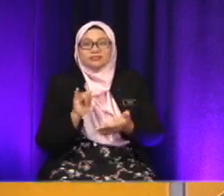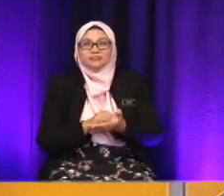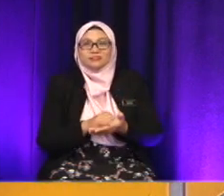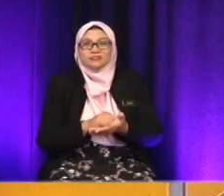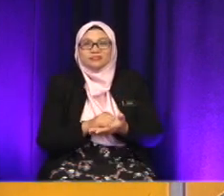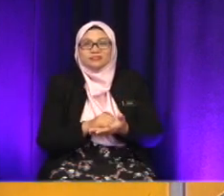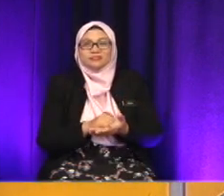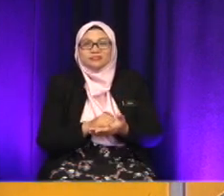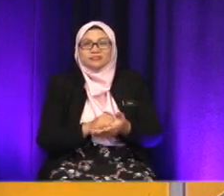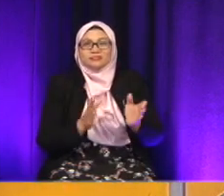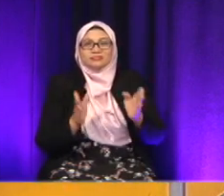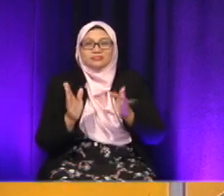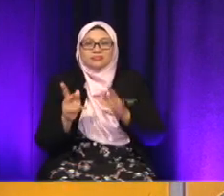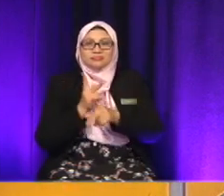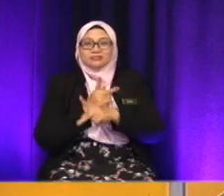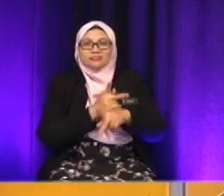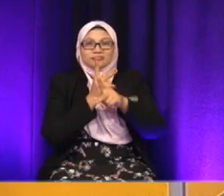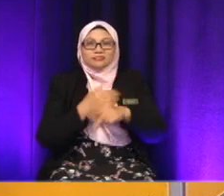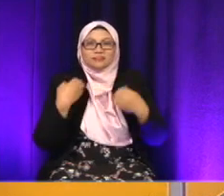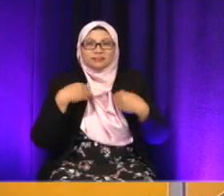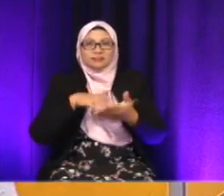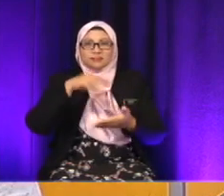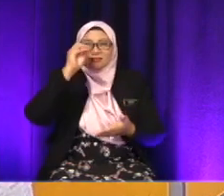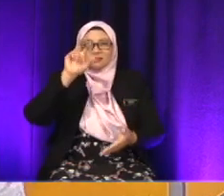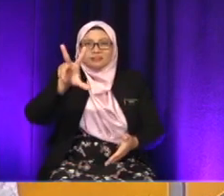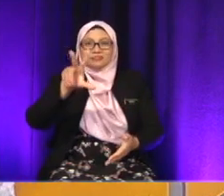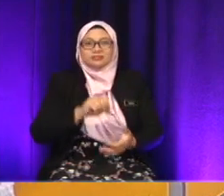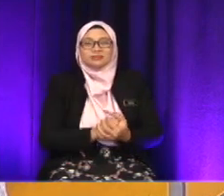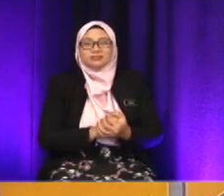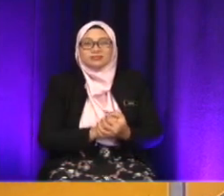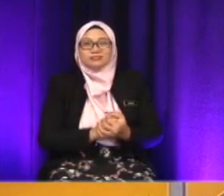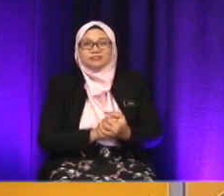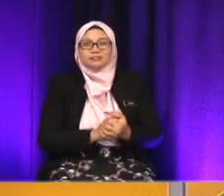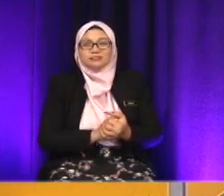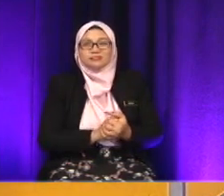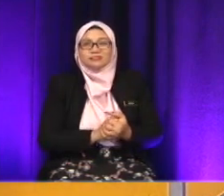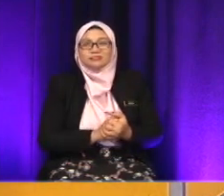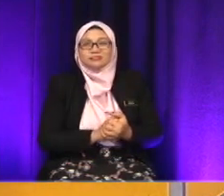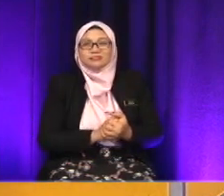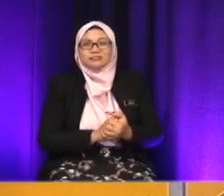kita belajar tiga Juju kan pilihan Anda ulangan modula dan struktur